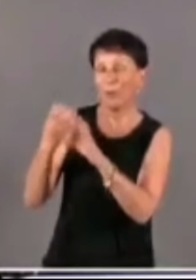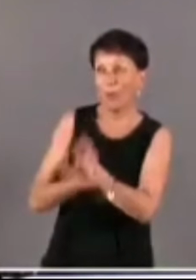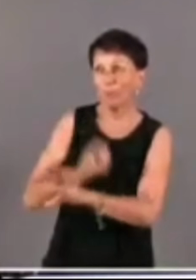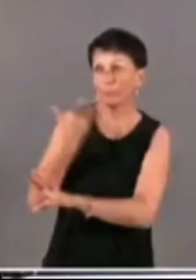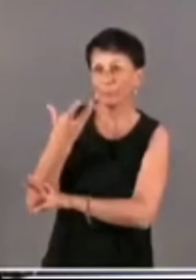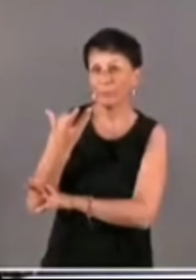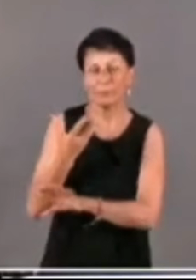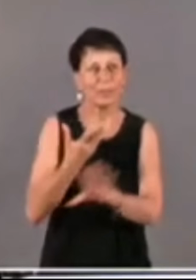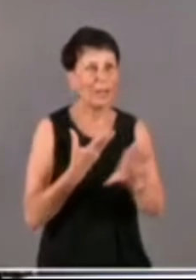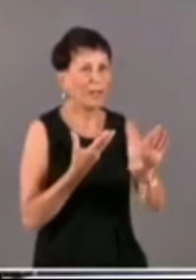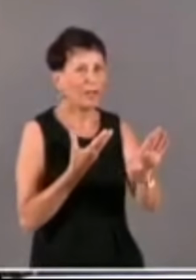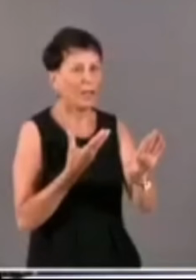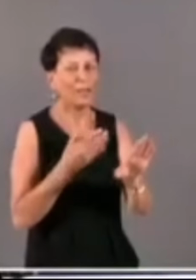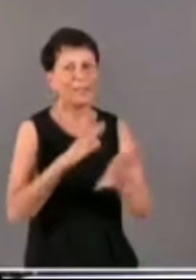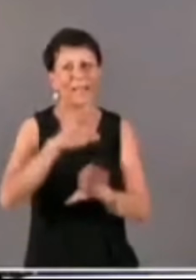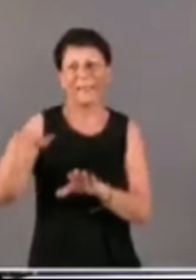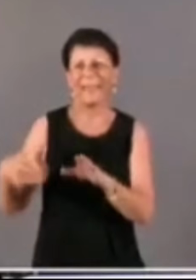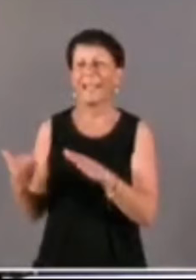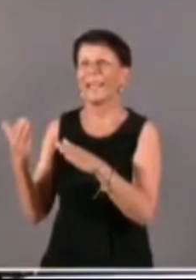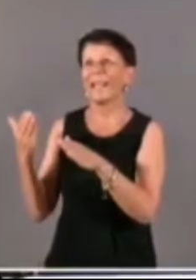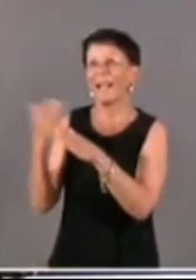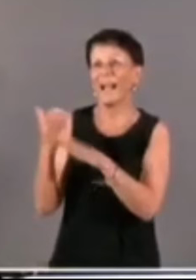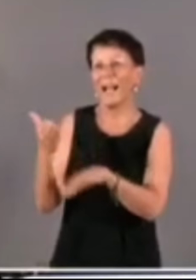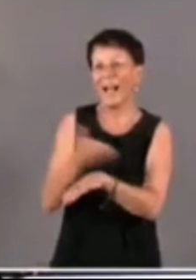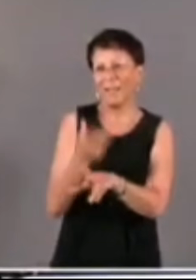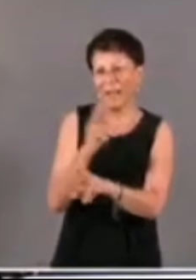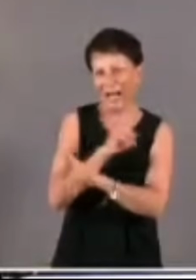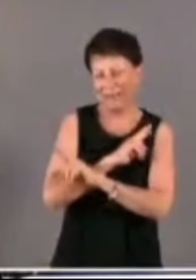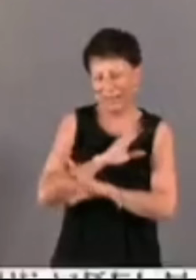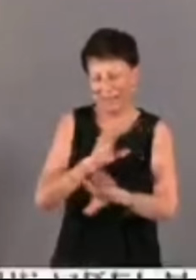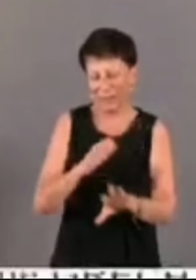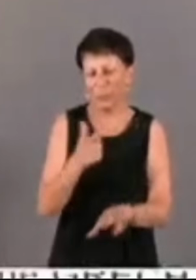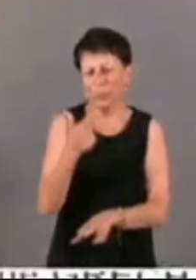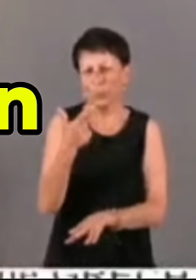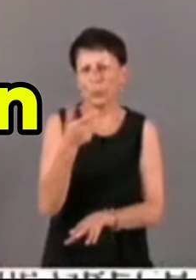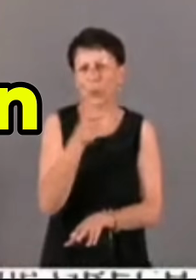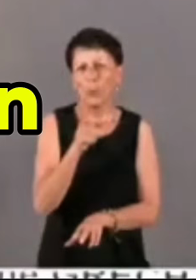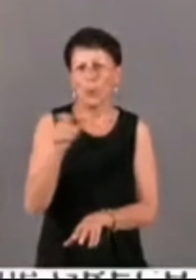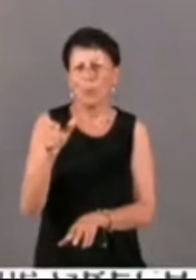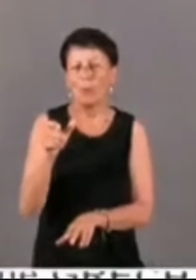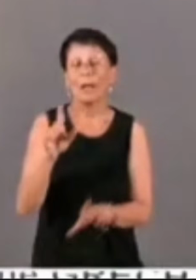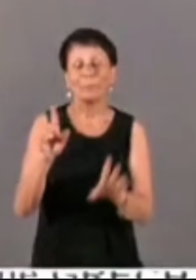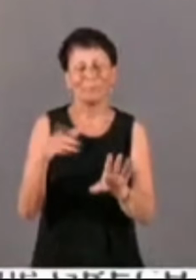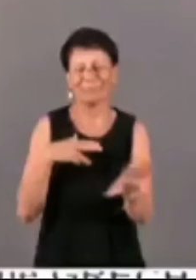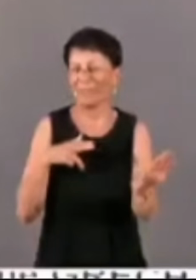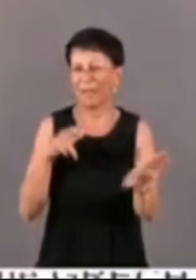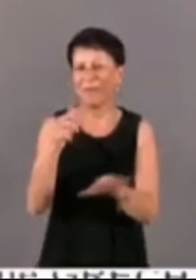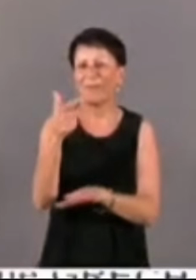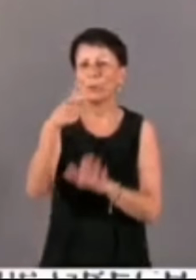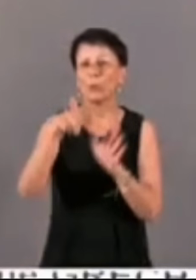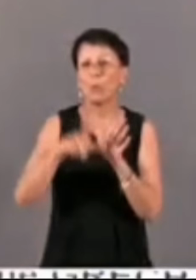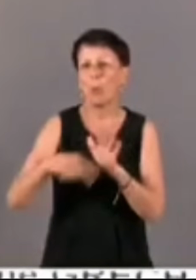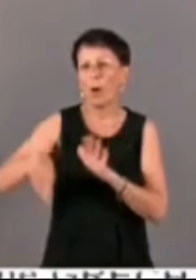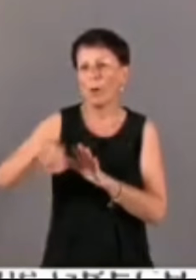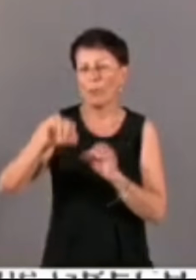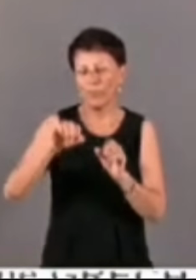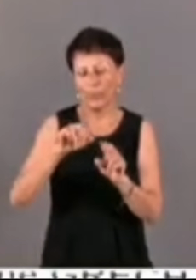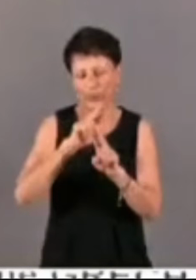Et là... Allez, une dernière avant les vacances. J'aurai 2 mois pour vous en remettre. Il est question donc